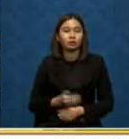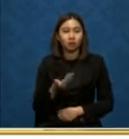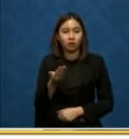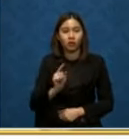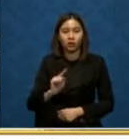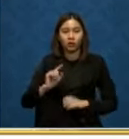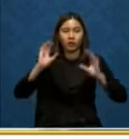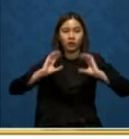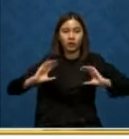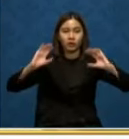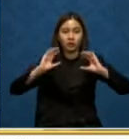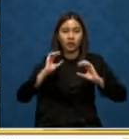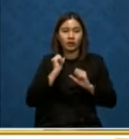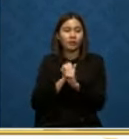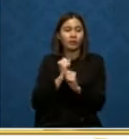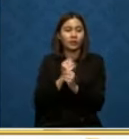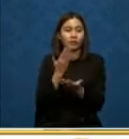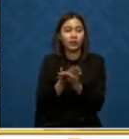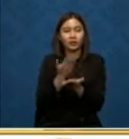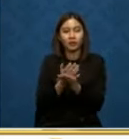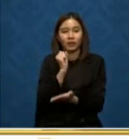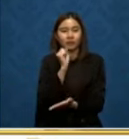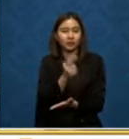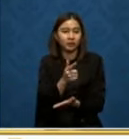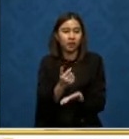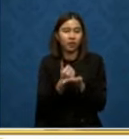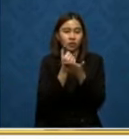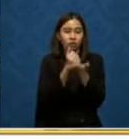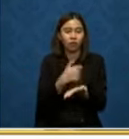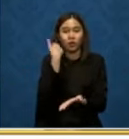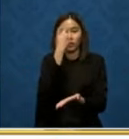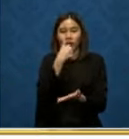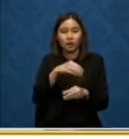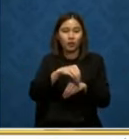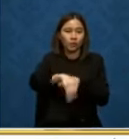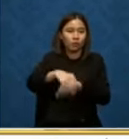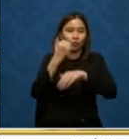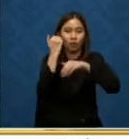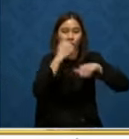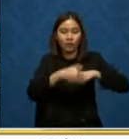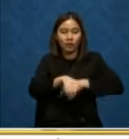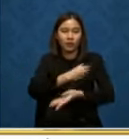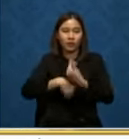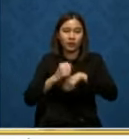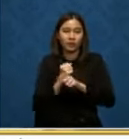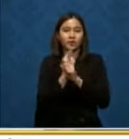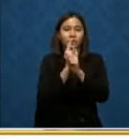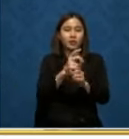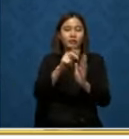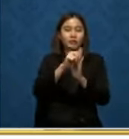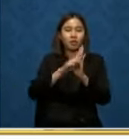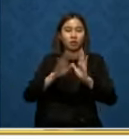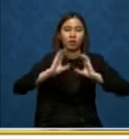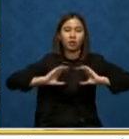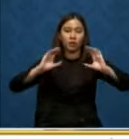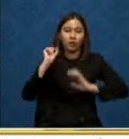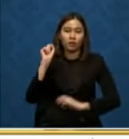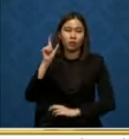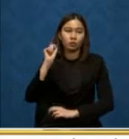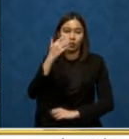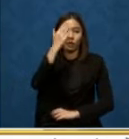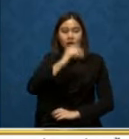รัฐบาลดำเนินการจ่ายเงินชดเชยให้เกษตรกรผู้ปลูกอ้อยที่ปฏิบัติตามนโยบายของรัฐบาลโดยเร่ง